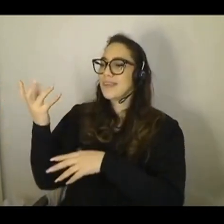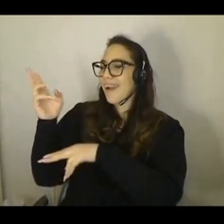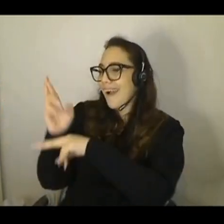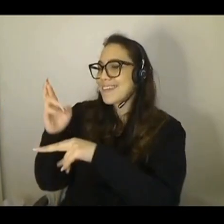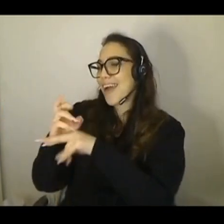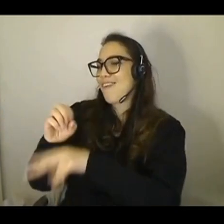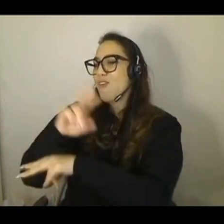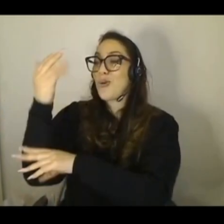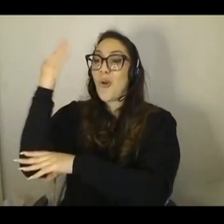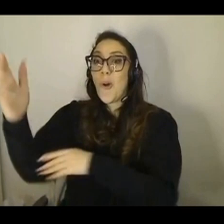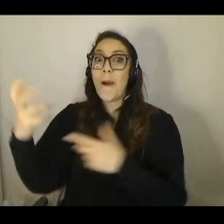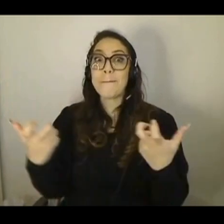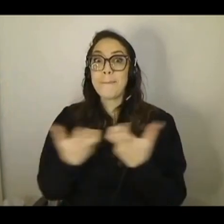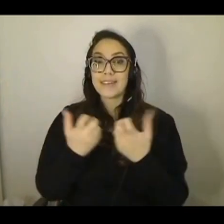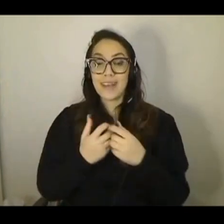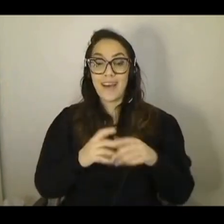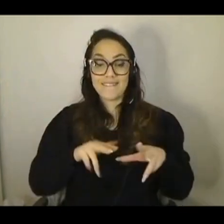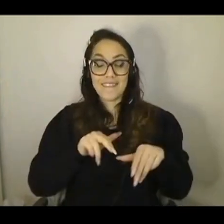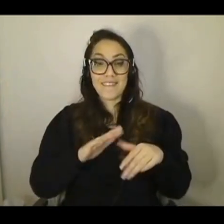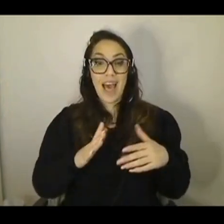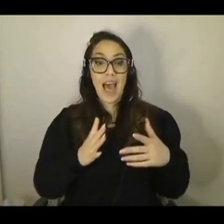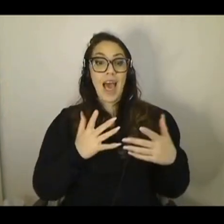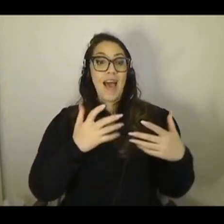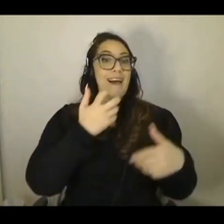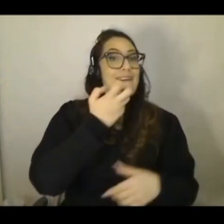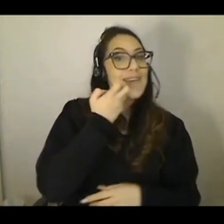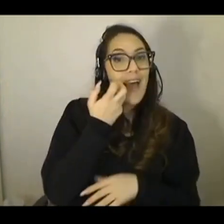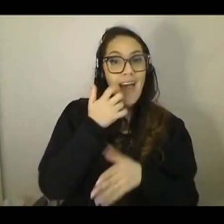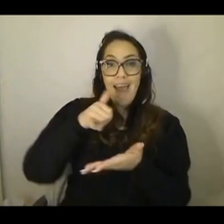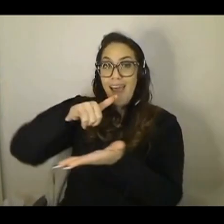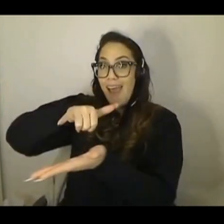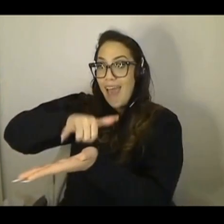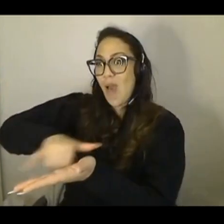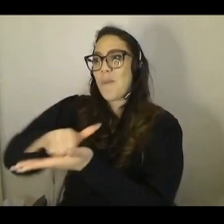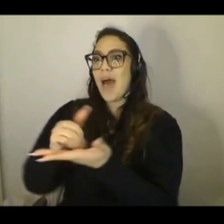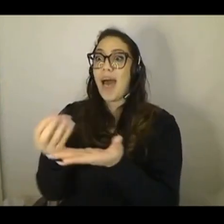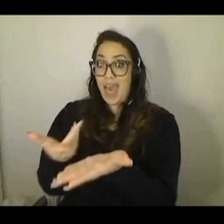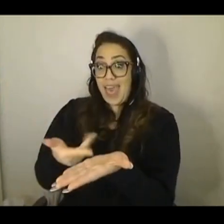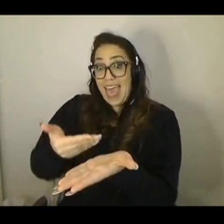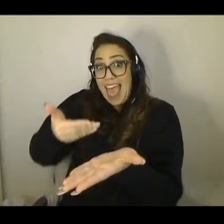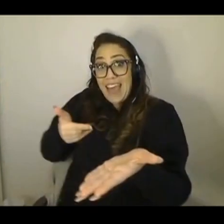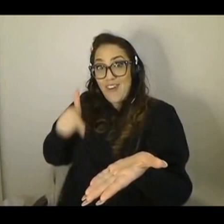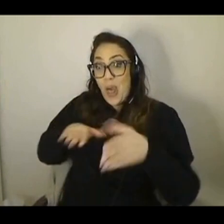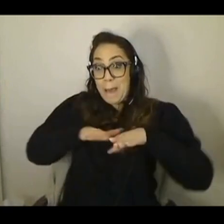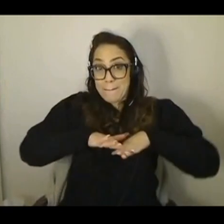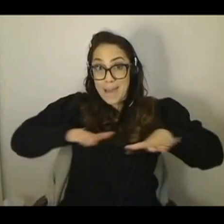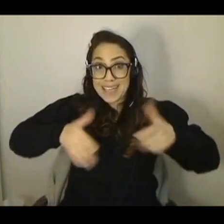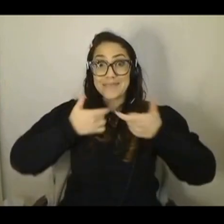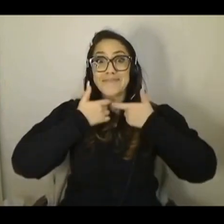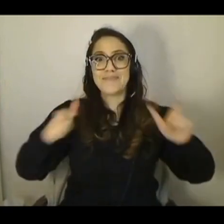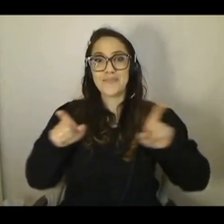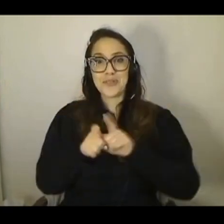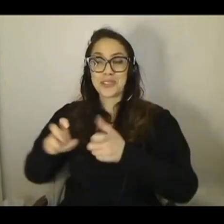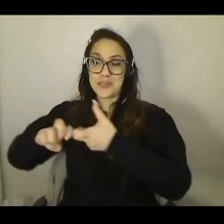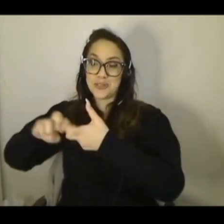s'approchera des gares et des aéroports, l'idée c'est peut-être aussi de trouver justement les places de parking et les structures accessibles. Comme on